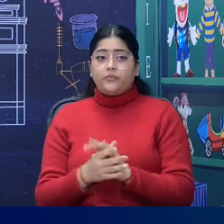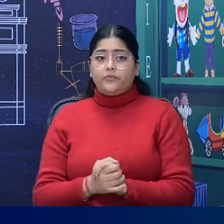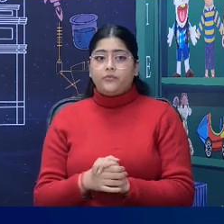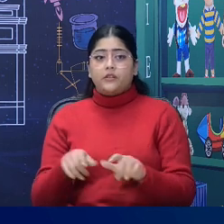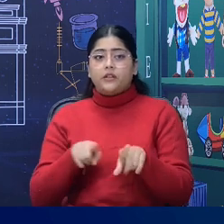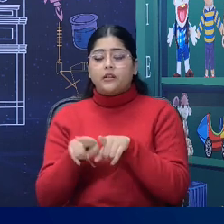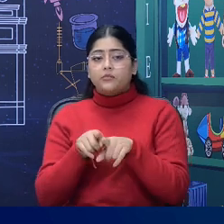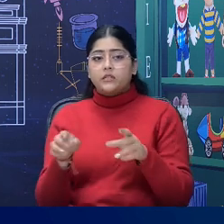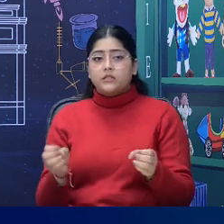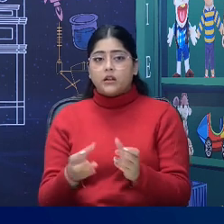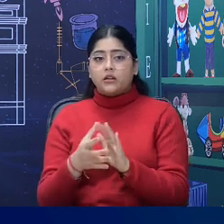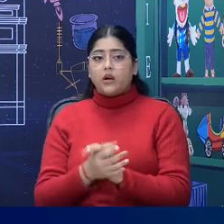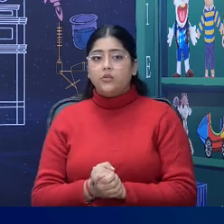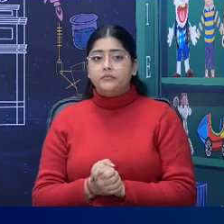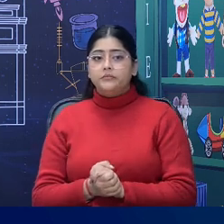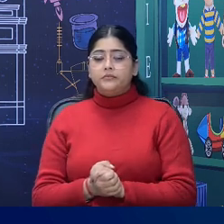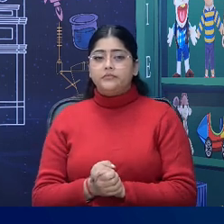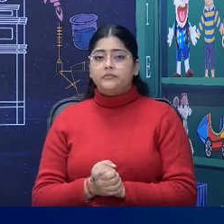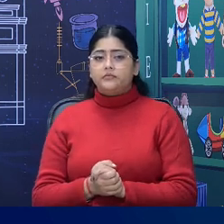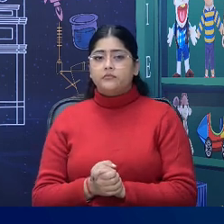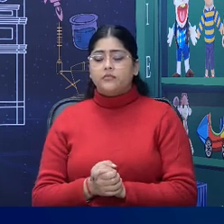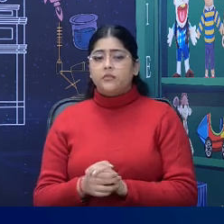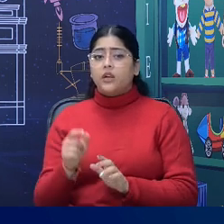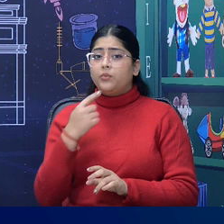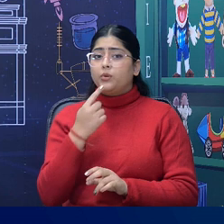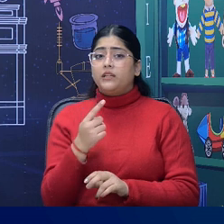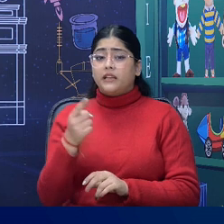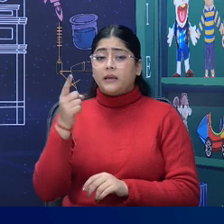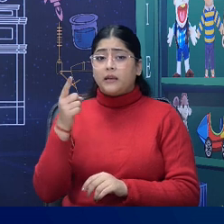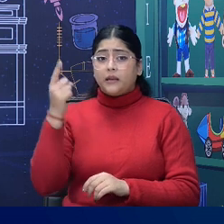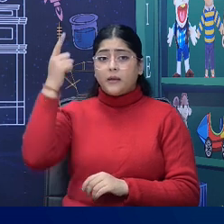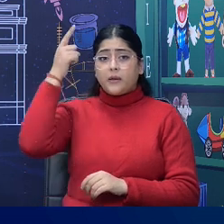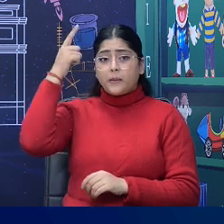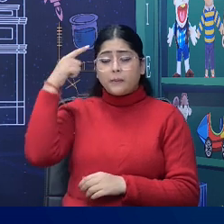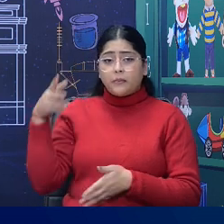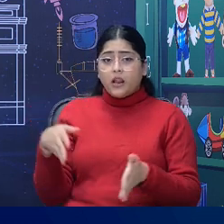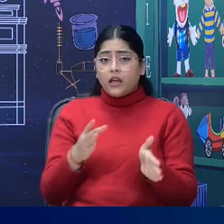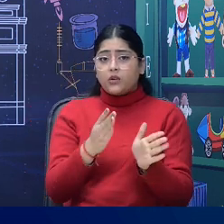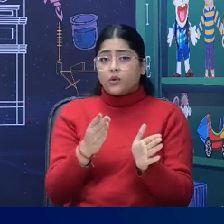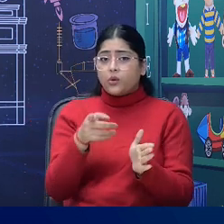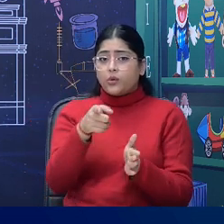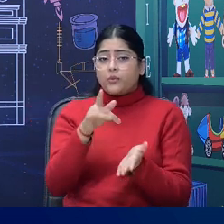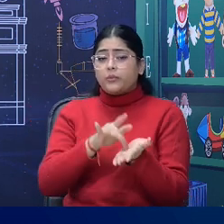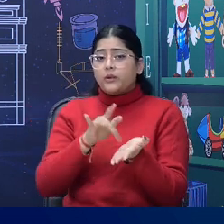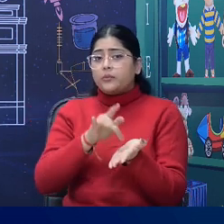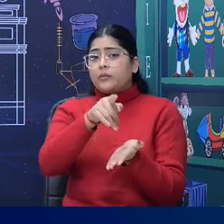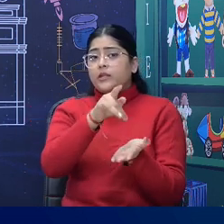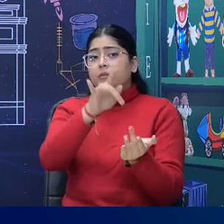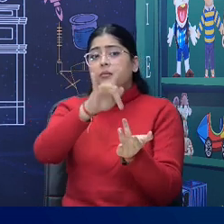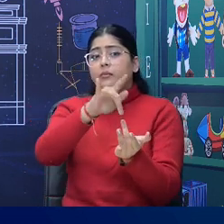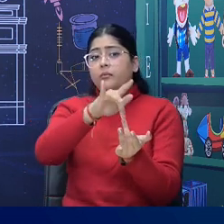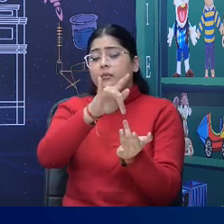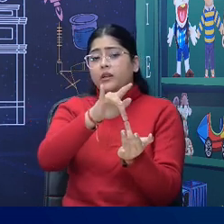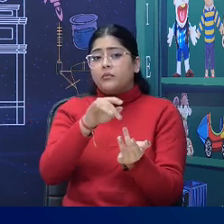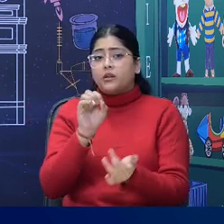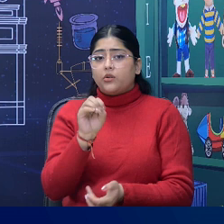शुरुआत होती है व्यंग की वह पहले चौराहे पर बिजली के टॉर्च बेचा करता था बीच में कुछ दिन वह नहीं दिखा कल